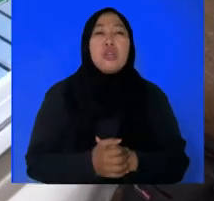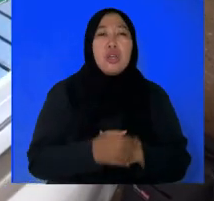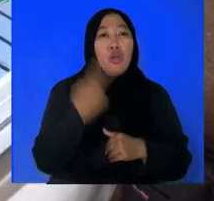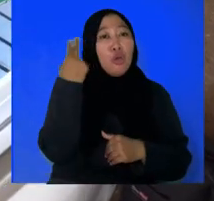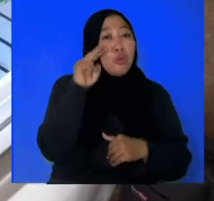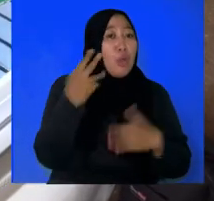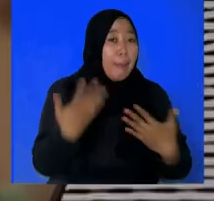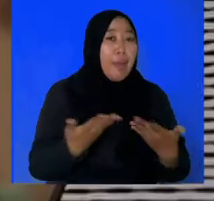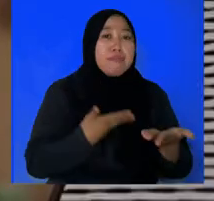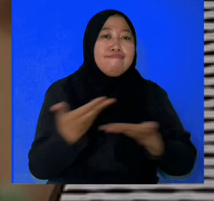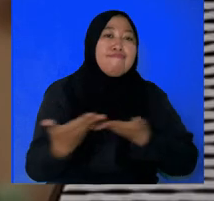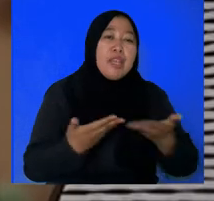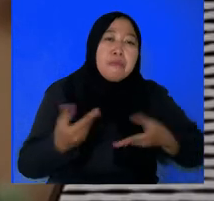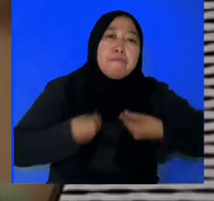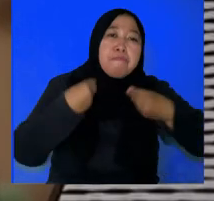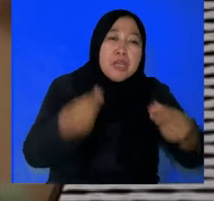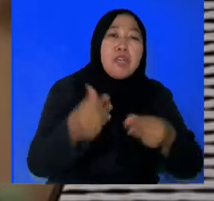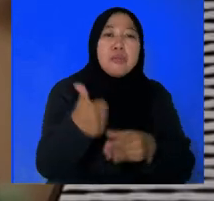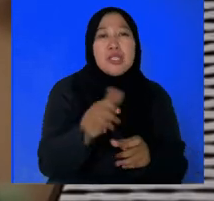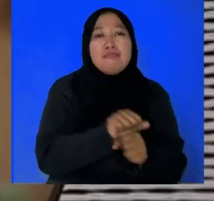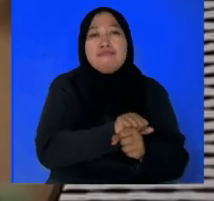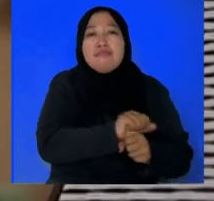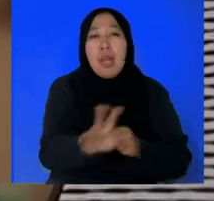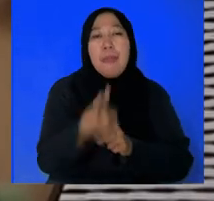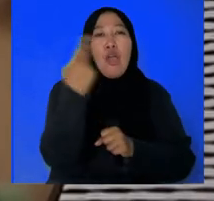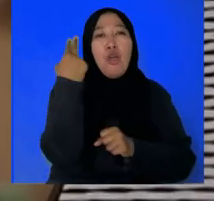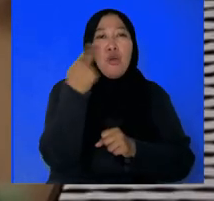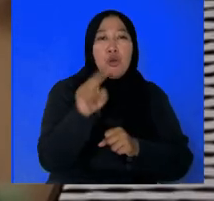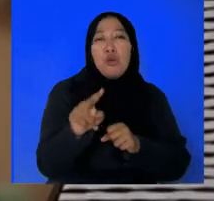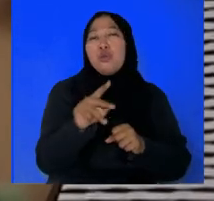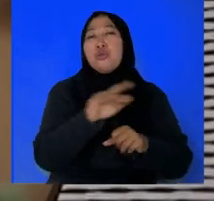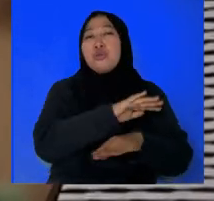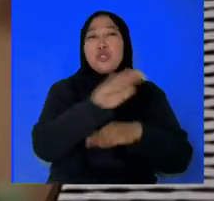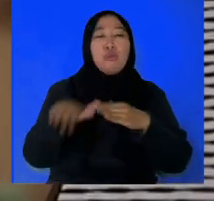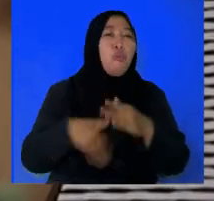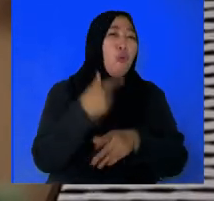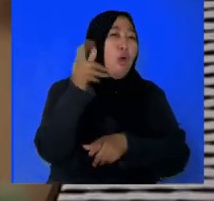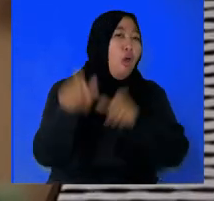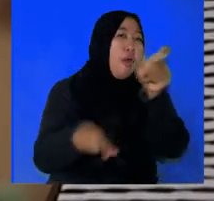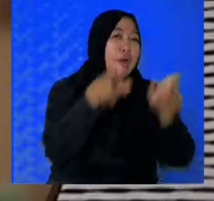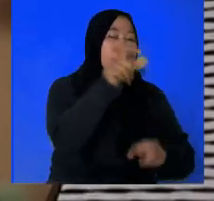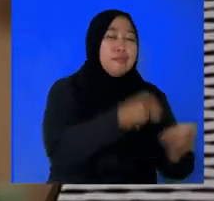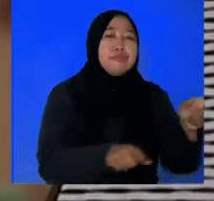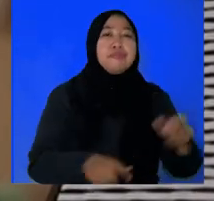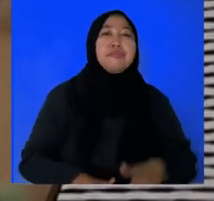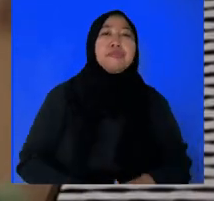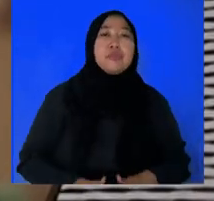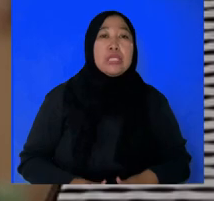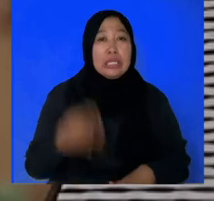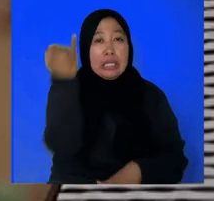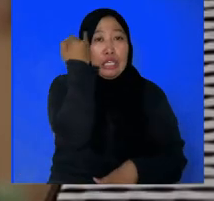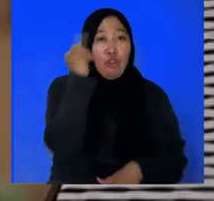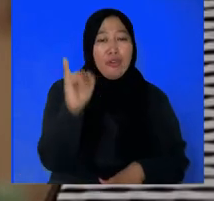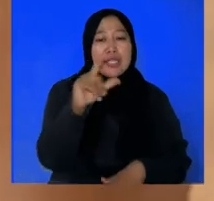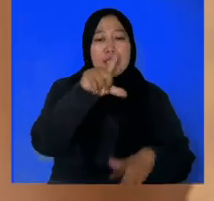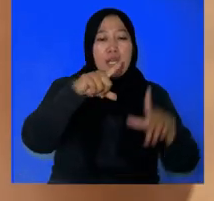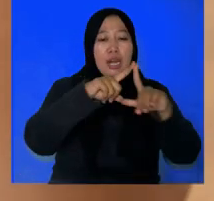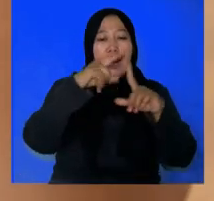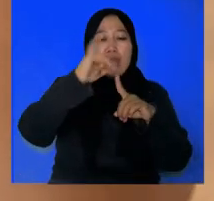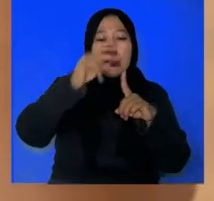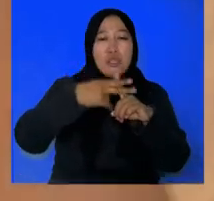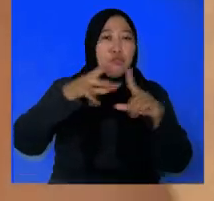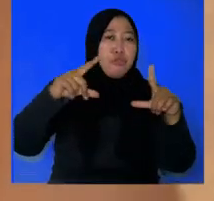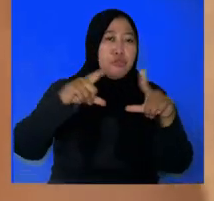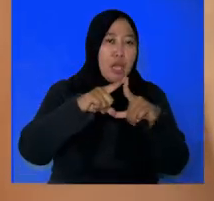publik agar layanan yang kami berikan lebih berdampak untuk seluruh pengguna layanan dari segala kalangan. Inovasi Latifa